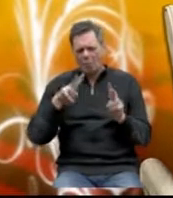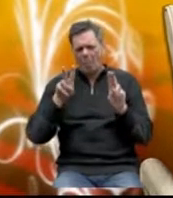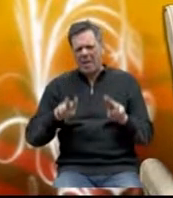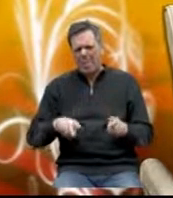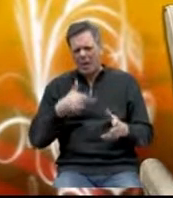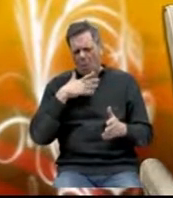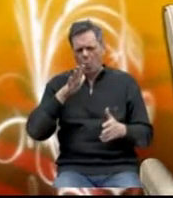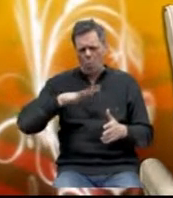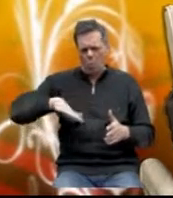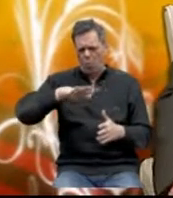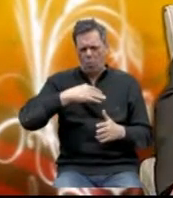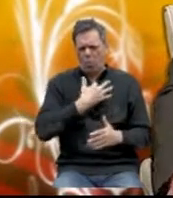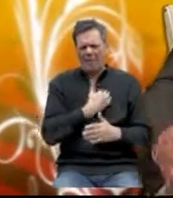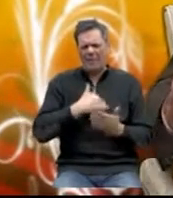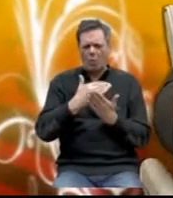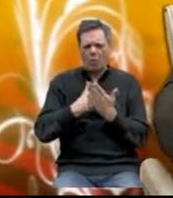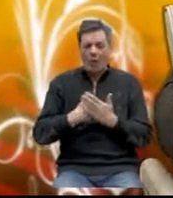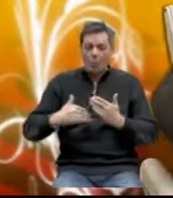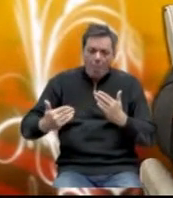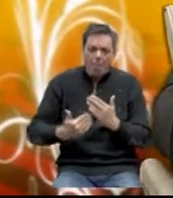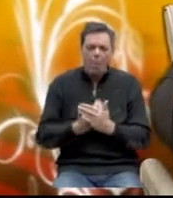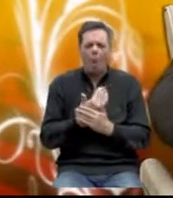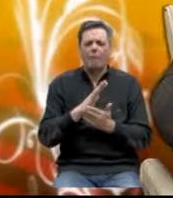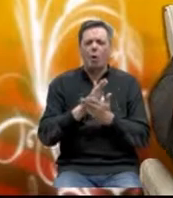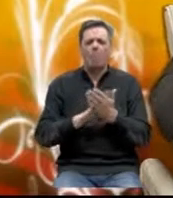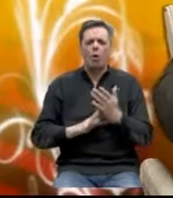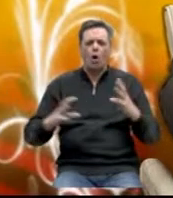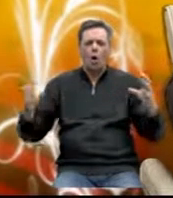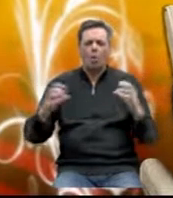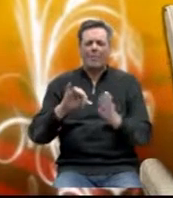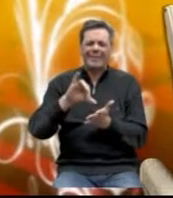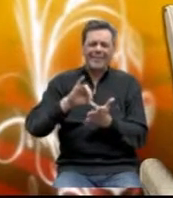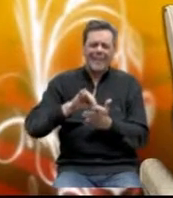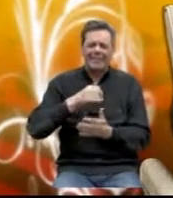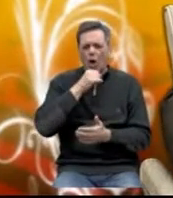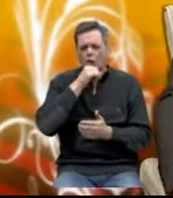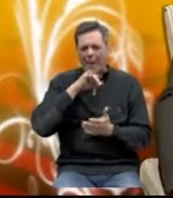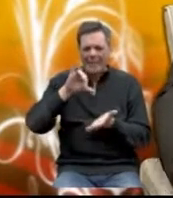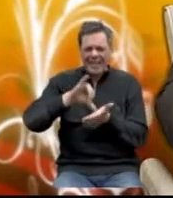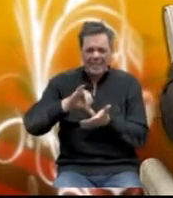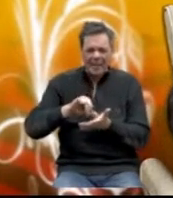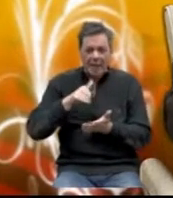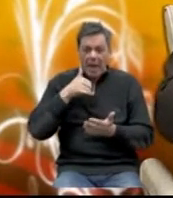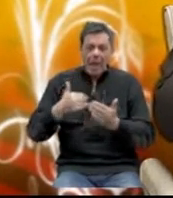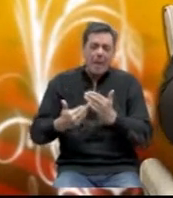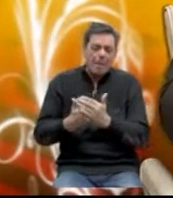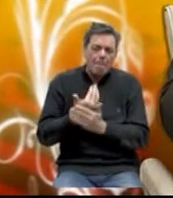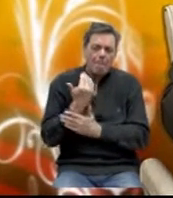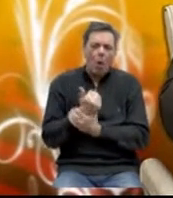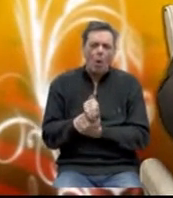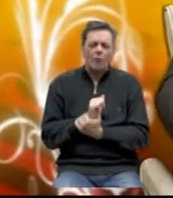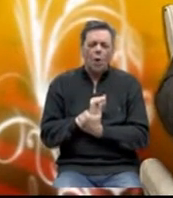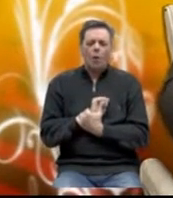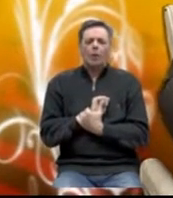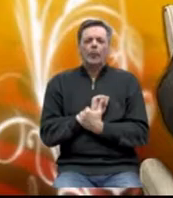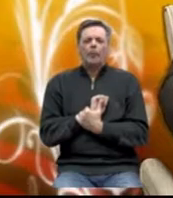u nacionalnom programu, ponovno zapravo počeo okupljati centre, županijske centre i ponovno zapravo, da